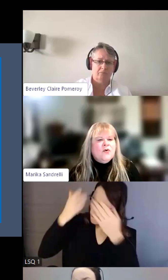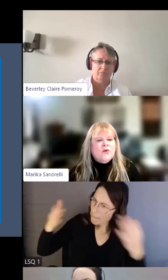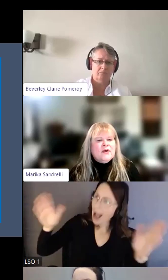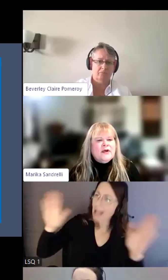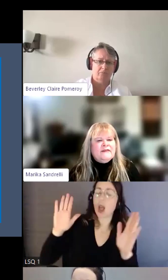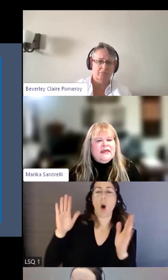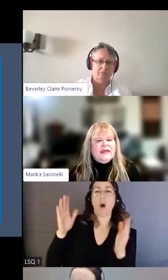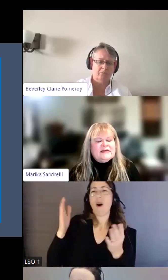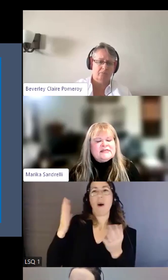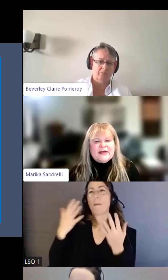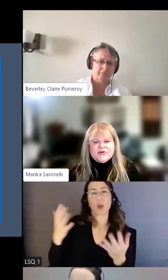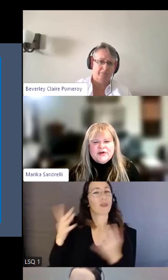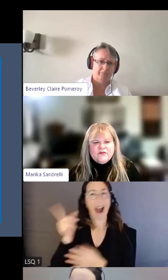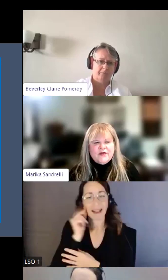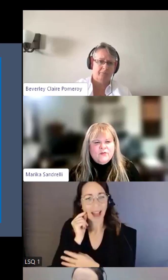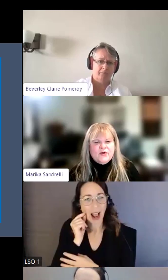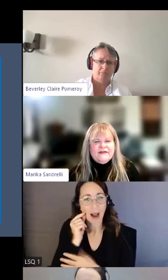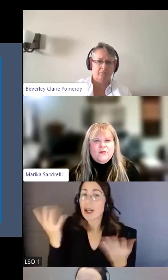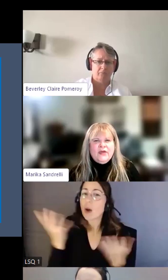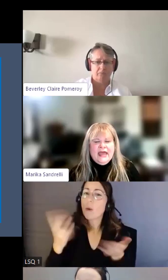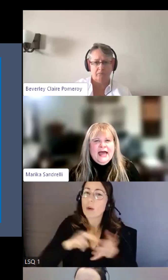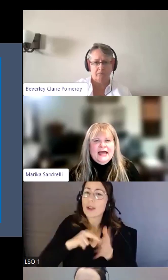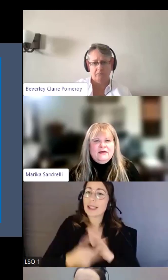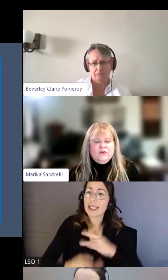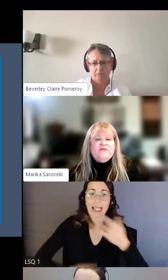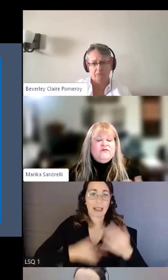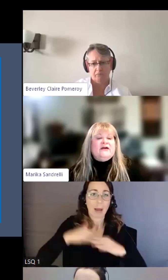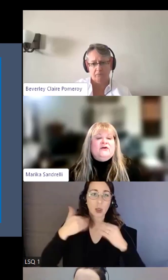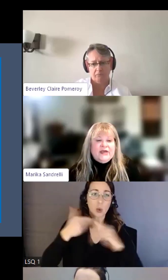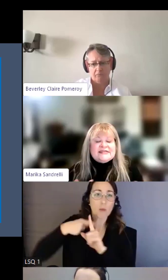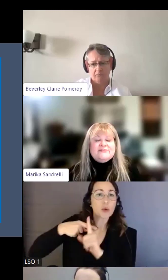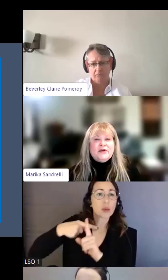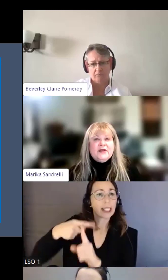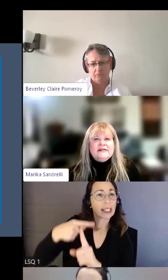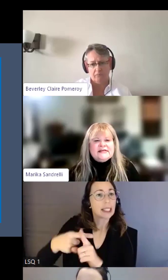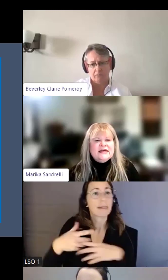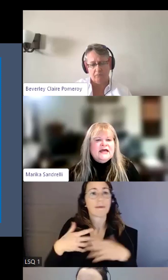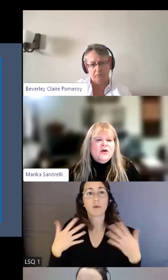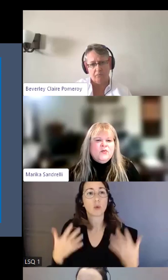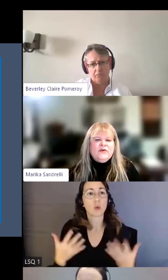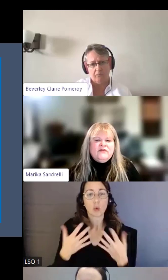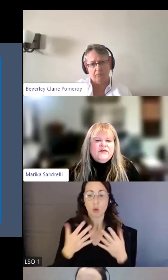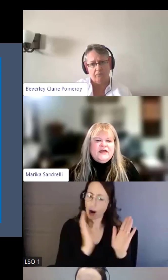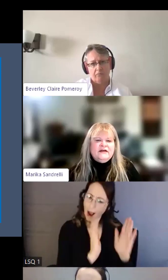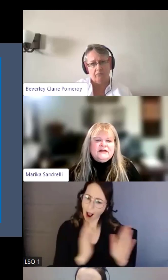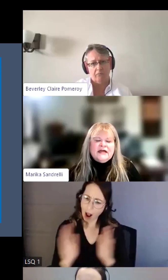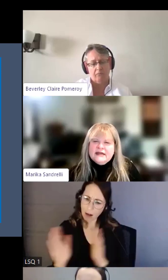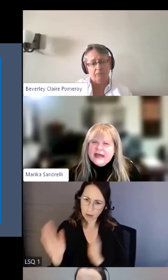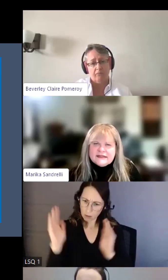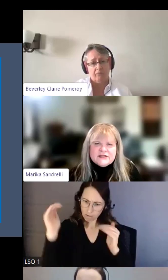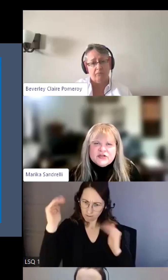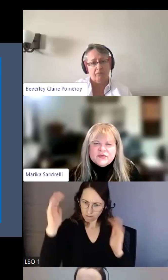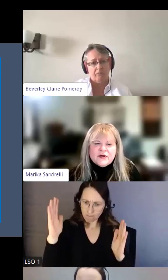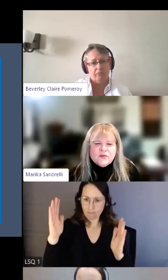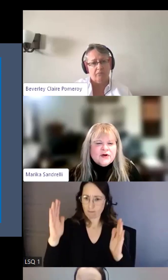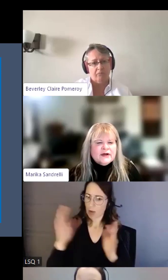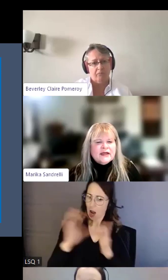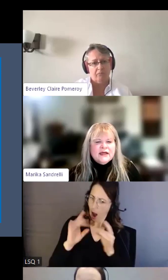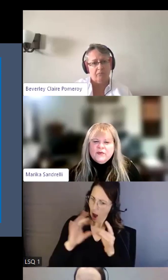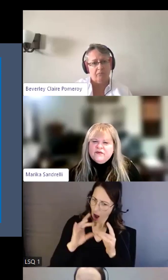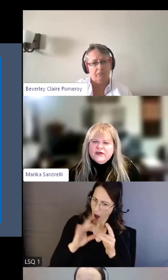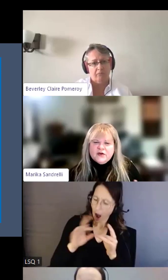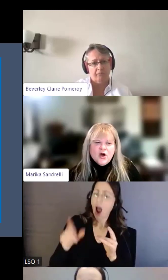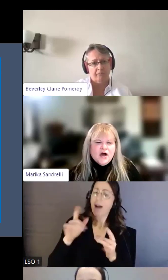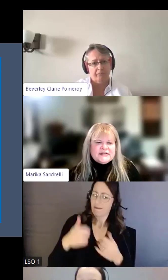des cadres explicatifs que nous vivons, qu'on ressent lorsqu'on se sent connecté à notre travail, on se sent